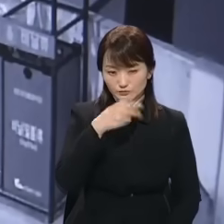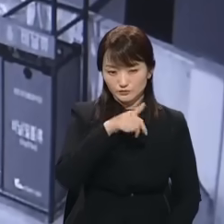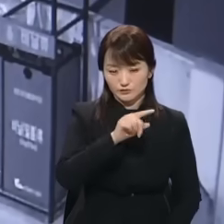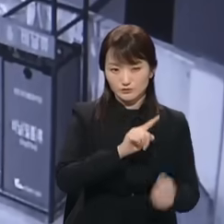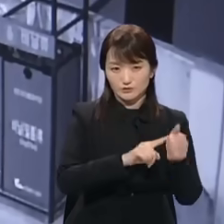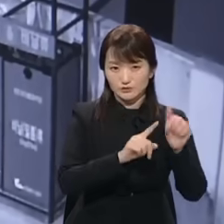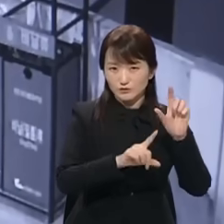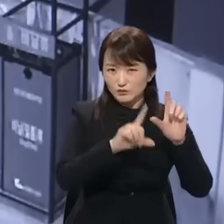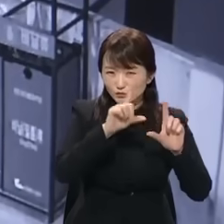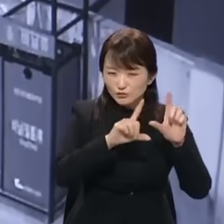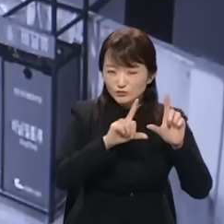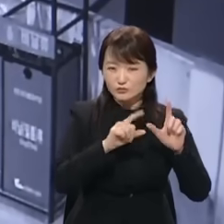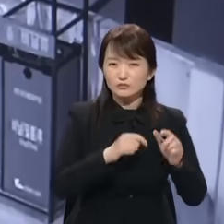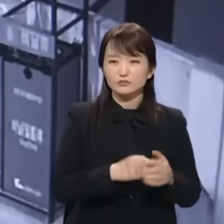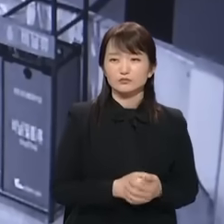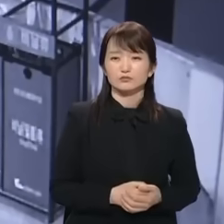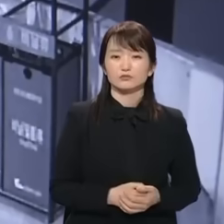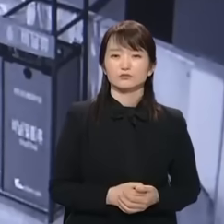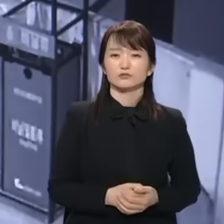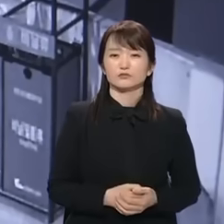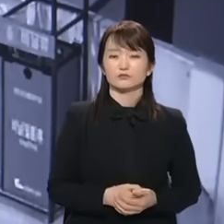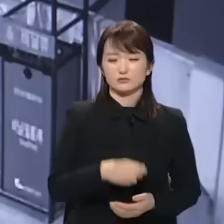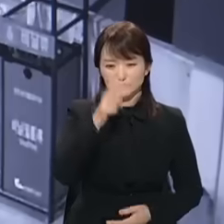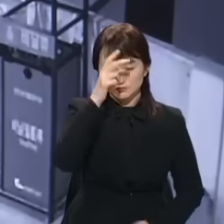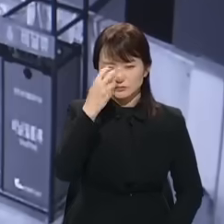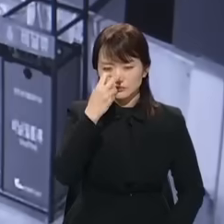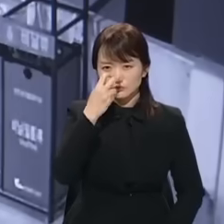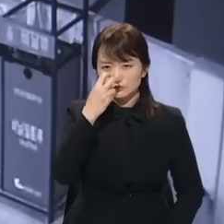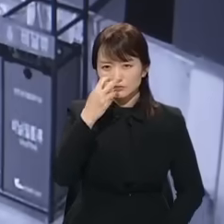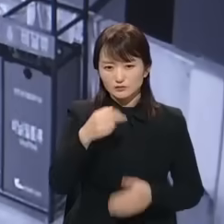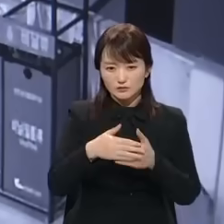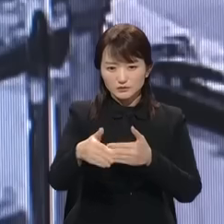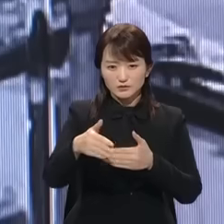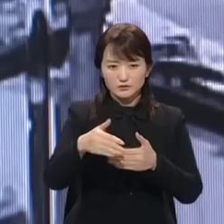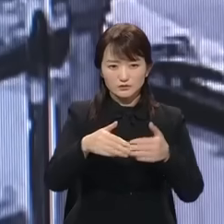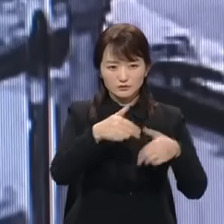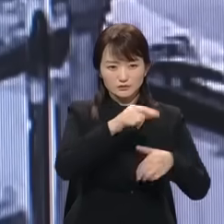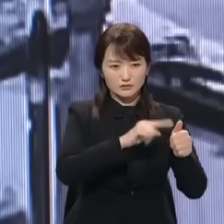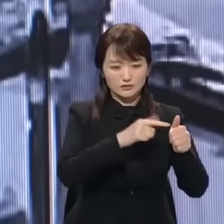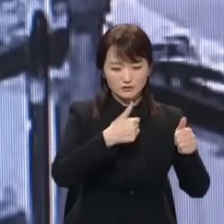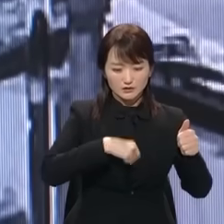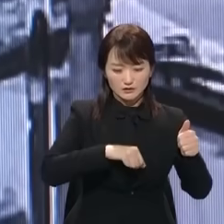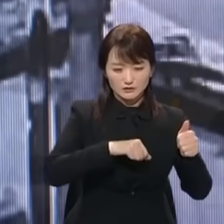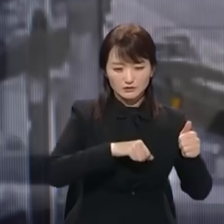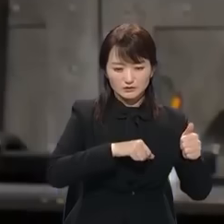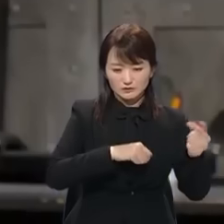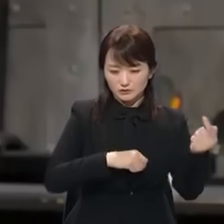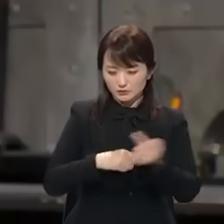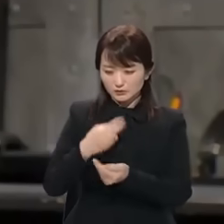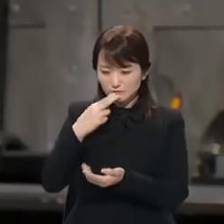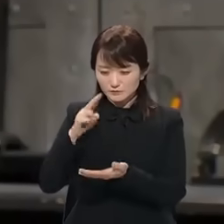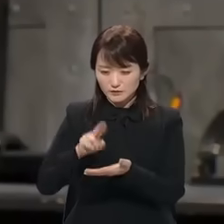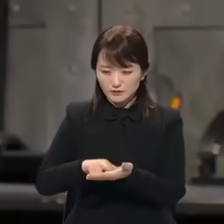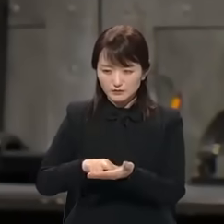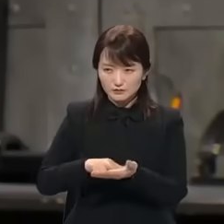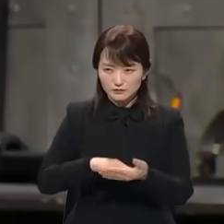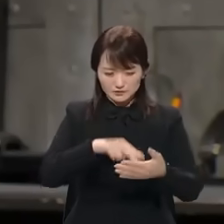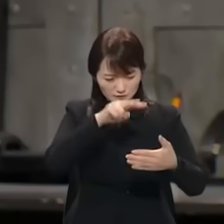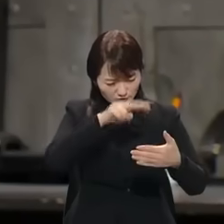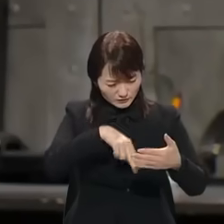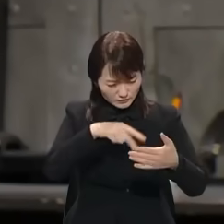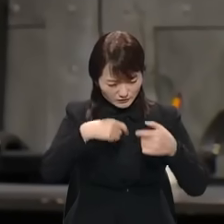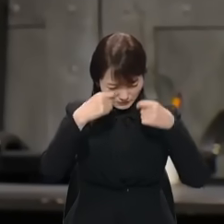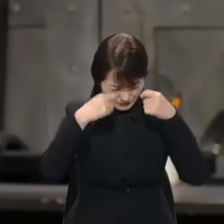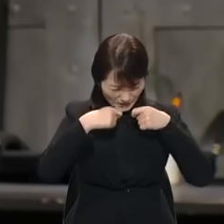모습이라는게 참 됐습니다 경찰 조사 과정에는 정씨 아들이 찾아와서 편지를 전해 줬다는데 아들 편지를 읽고는 또 그렇게 대성